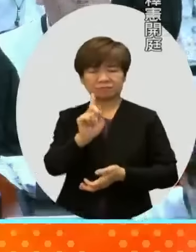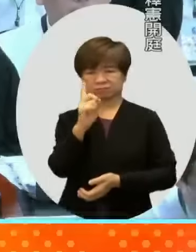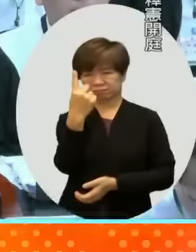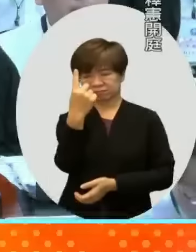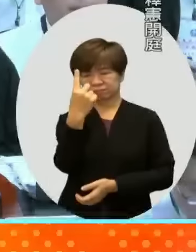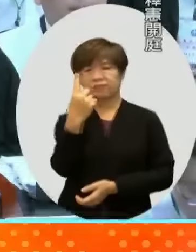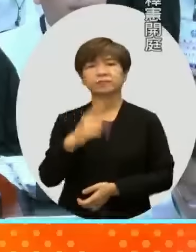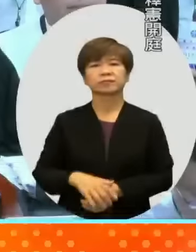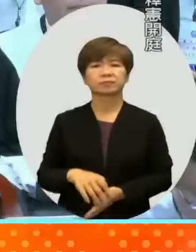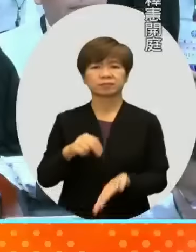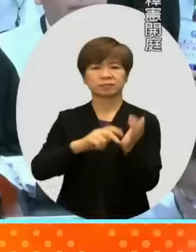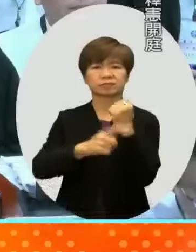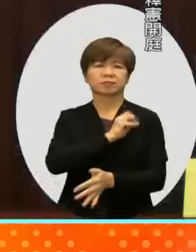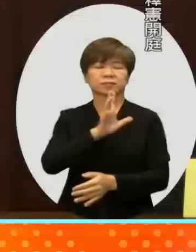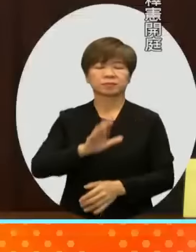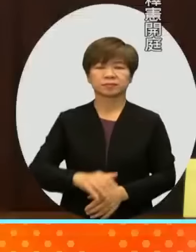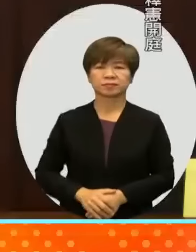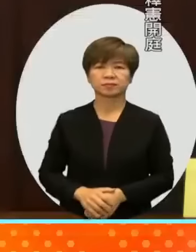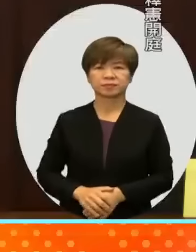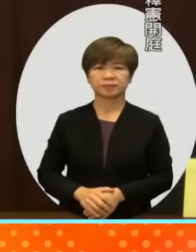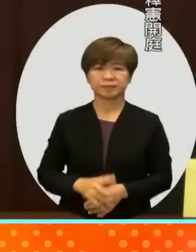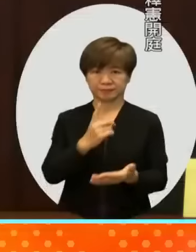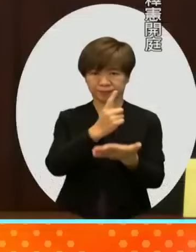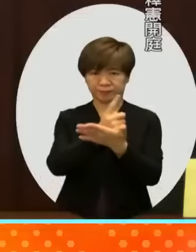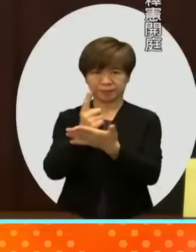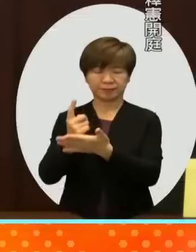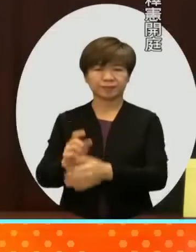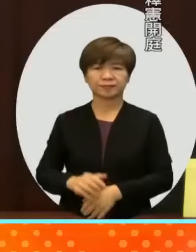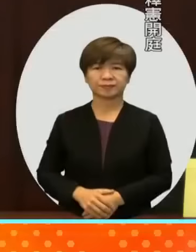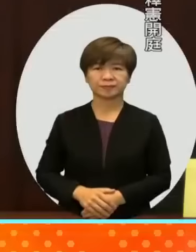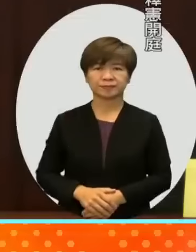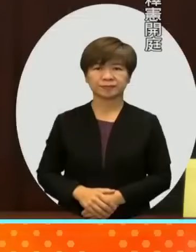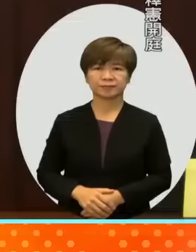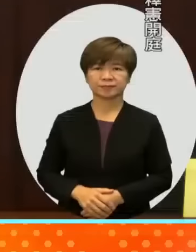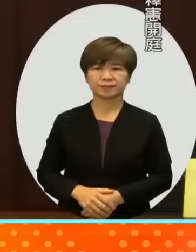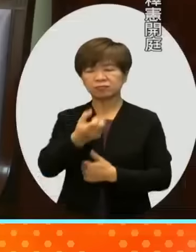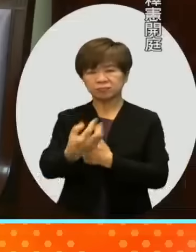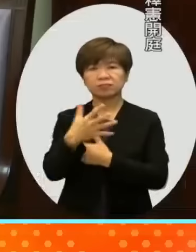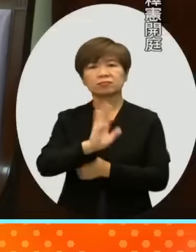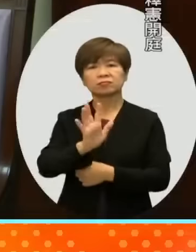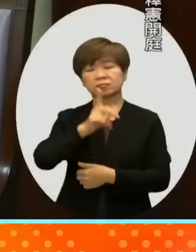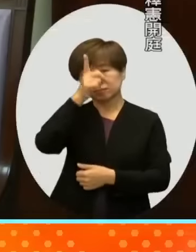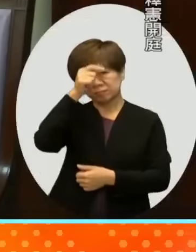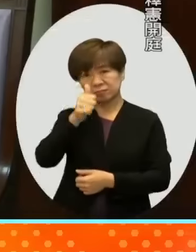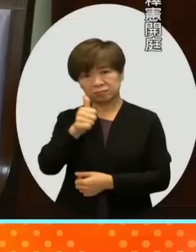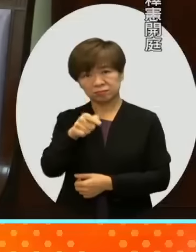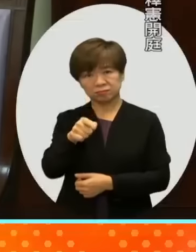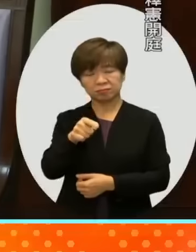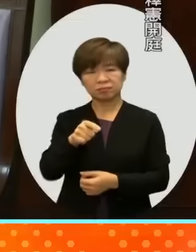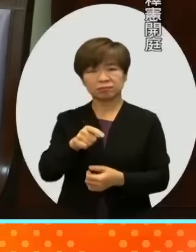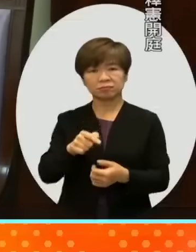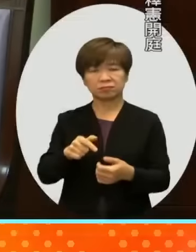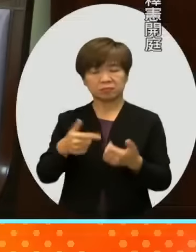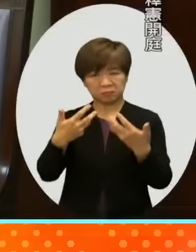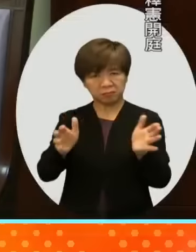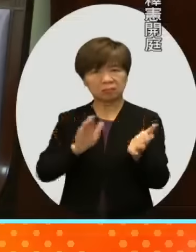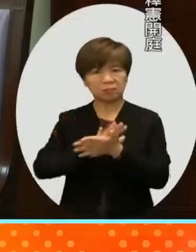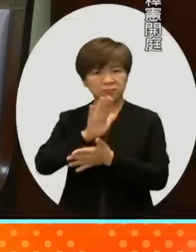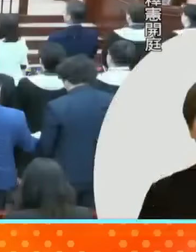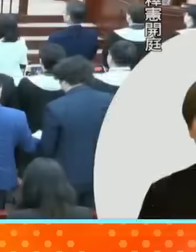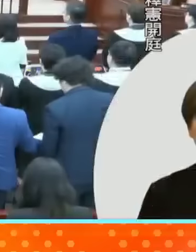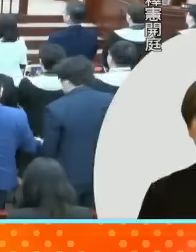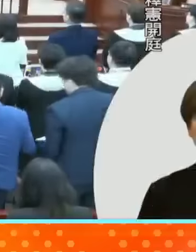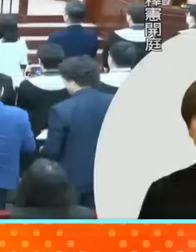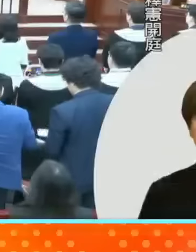有的多数，很担心这个多数呢可能就没有办法维持下去。我要告诉各位，如果你不能够在其他的方